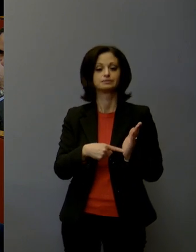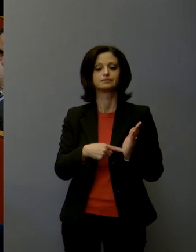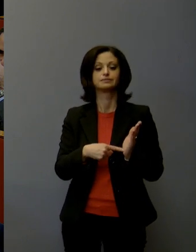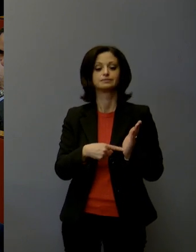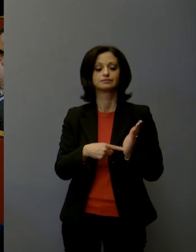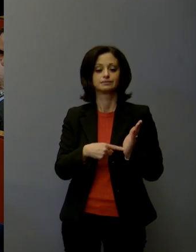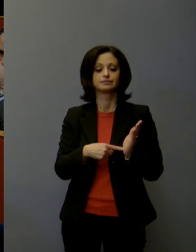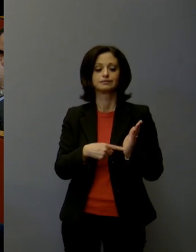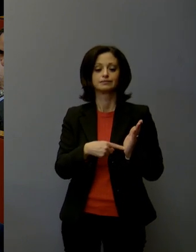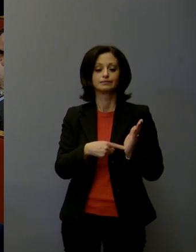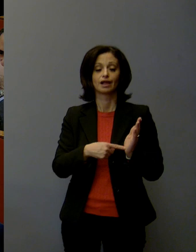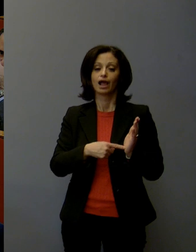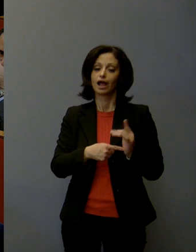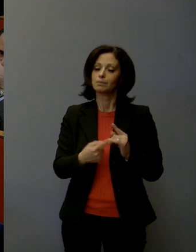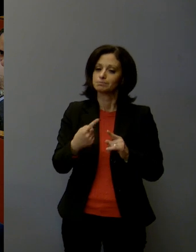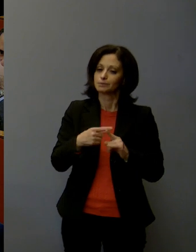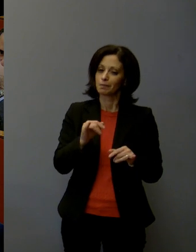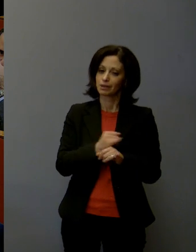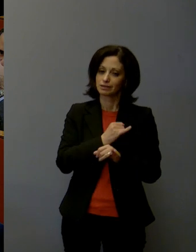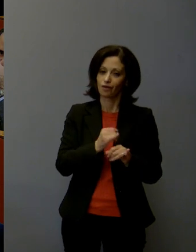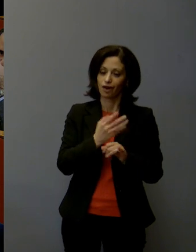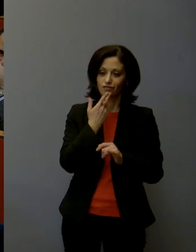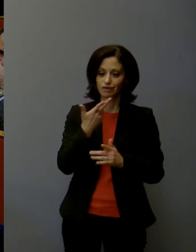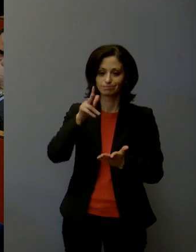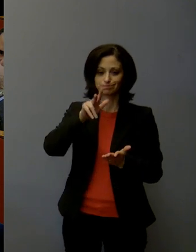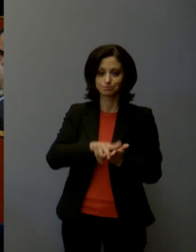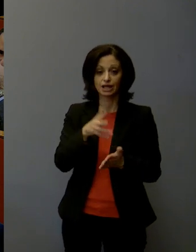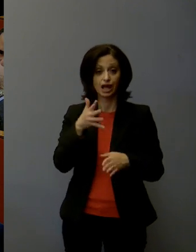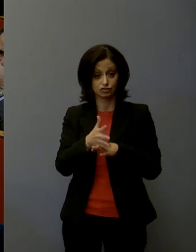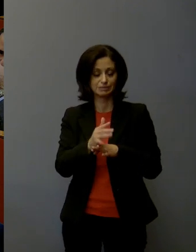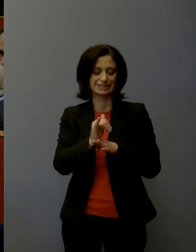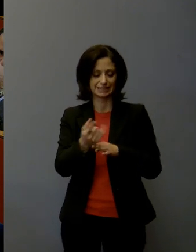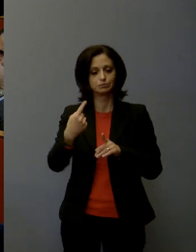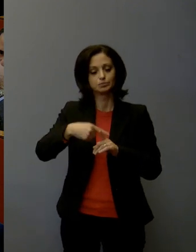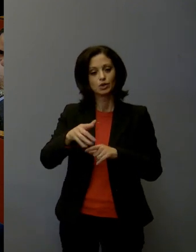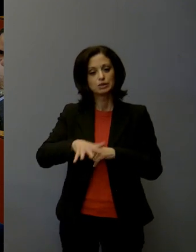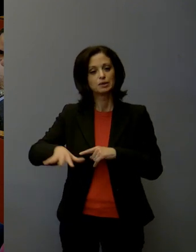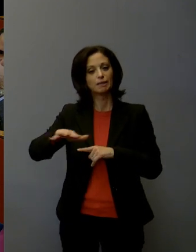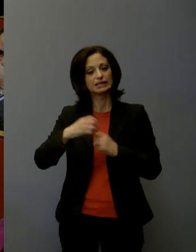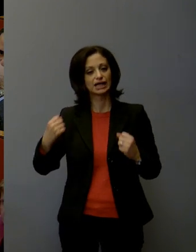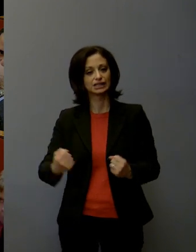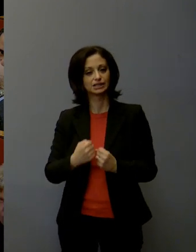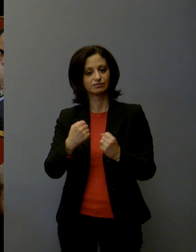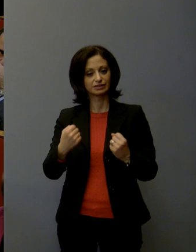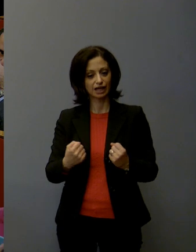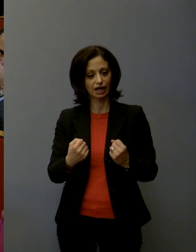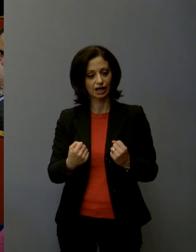quello che riportati in premessa ma in particolare che si garantisca oltre l'accessibilità spazi di attività Maggiore